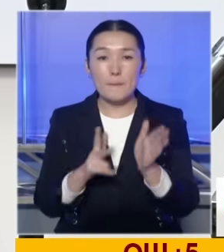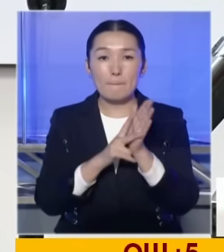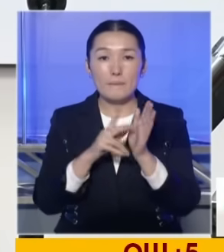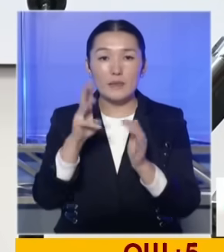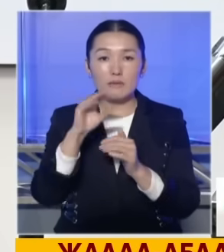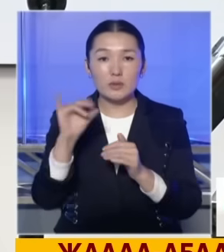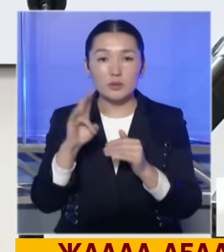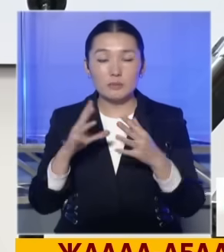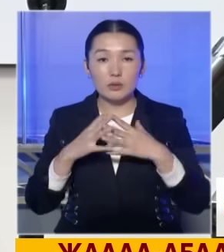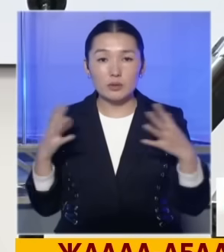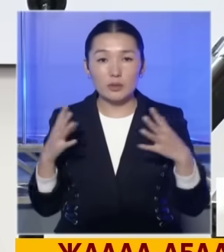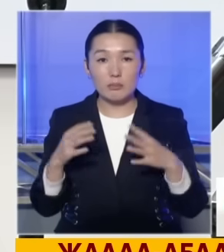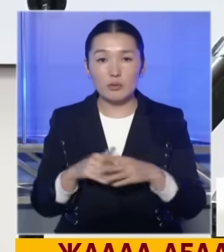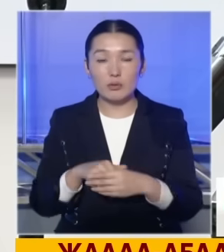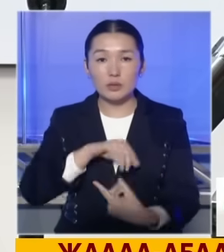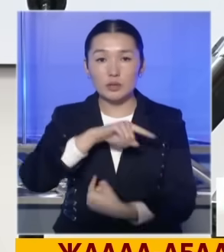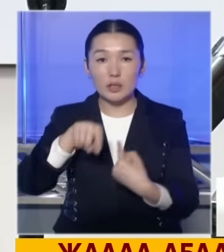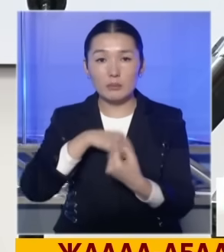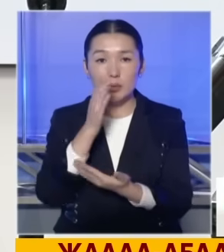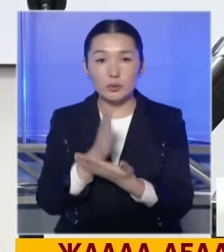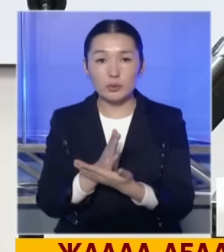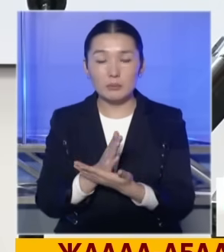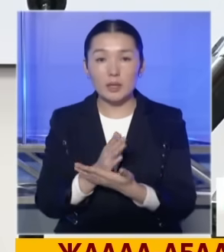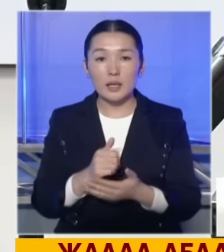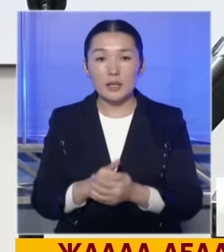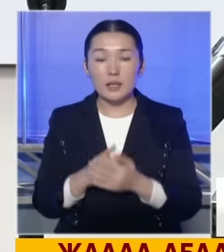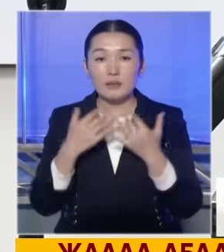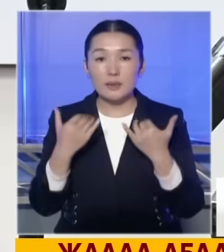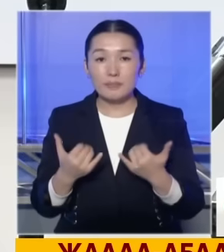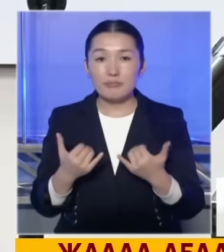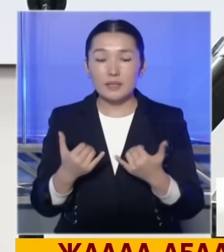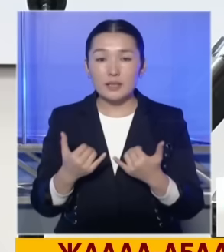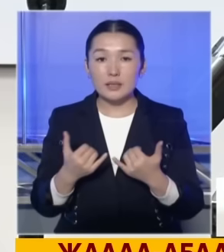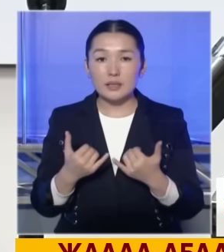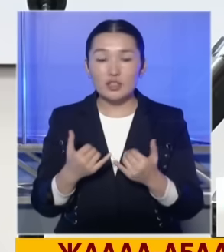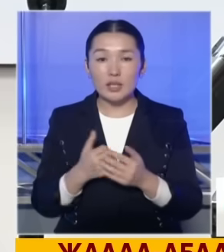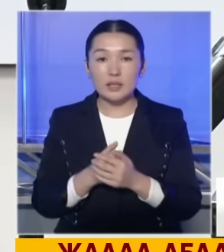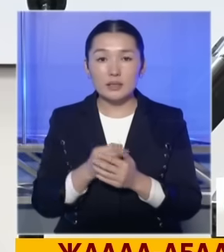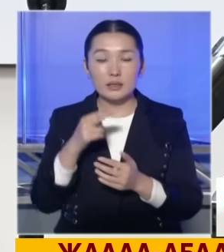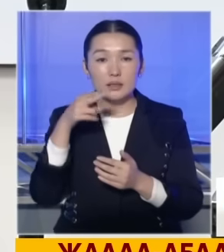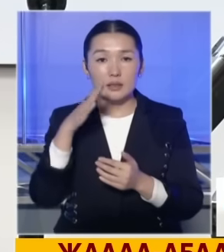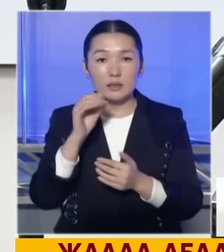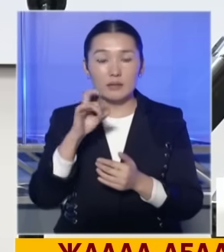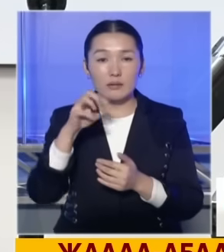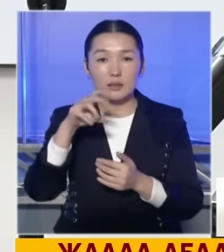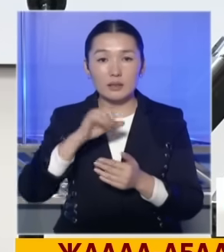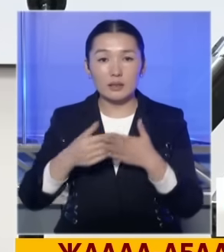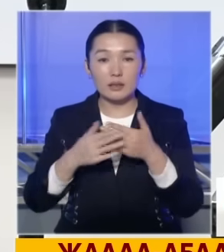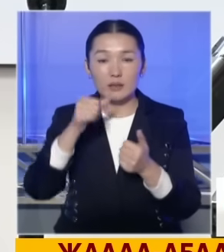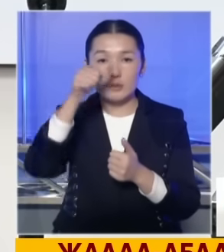үйдө обороту бар ишкерлер азыр кварталдык же айлык отчет берип атса, биз аны